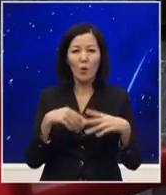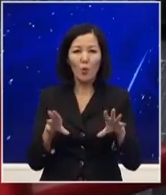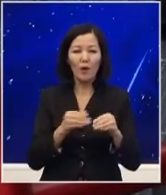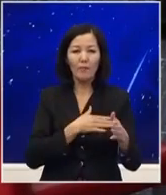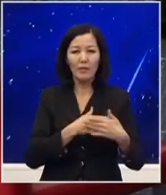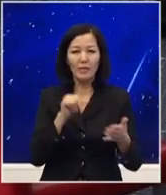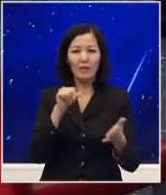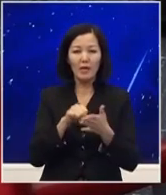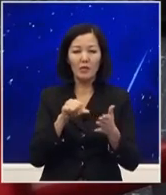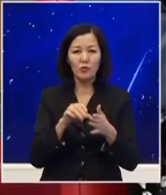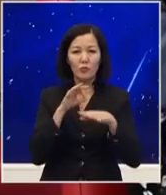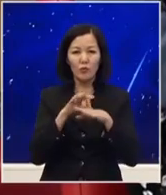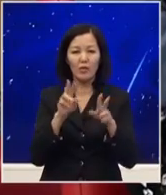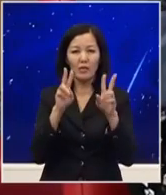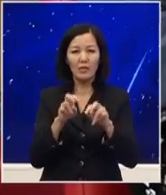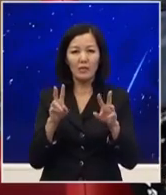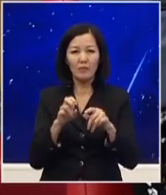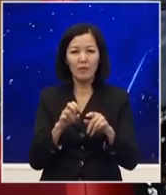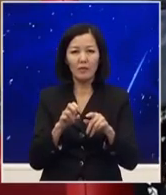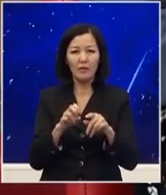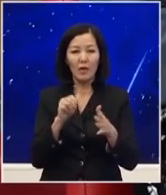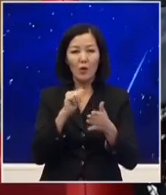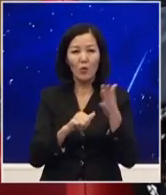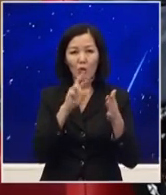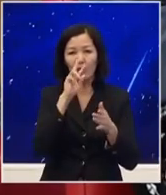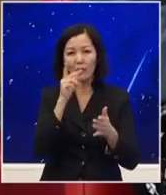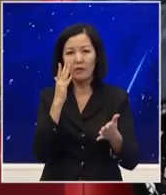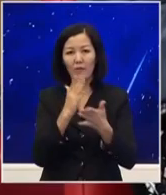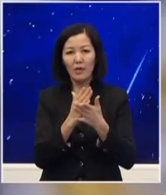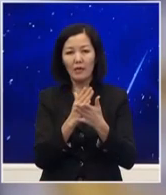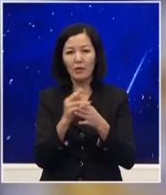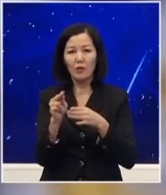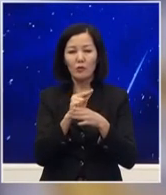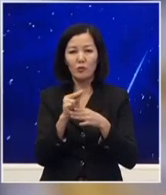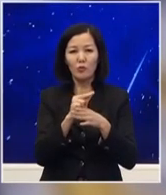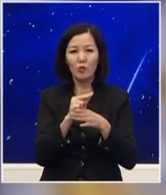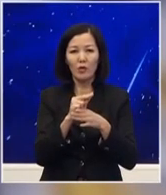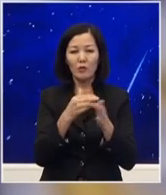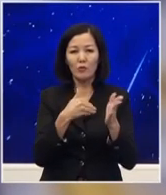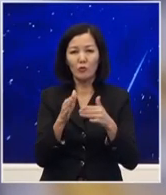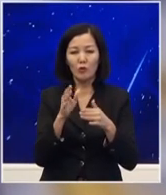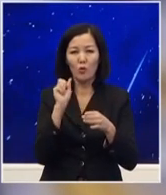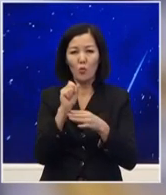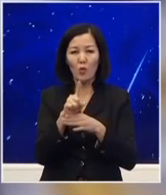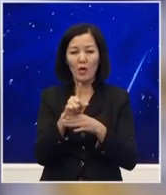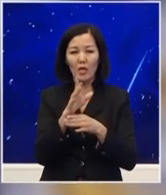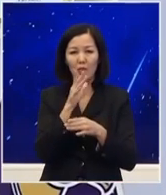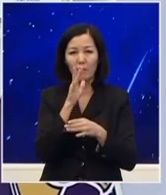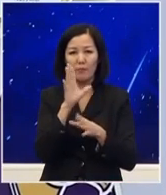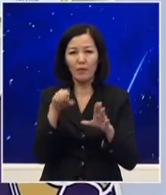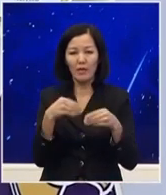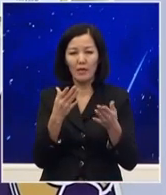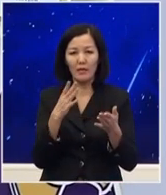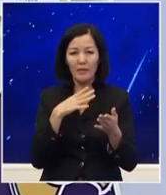қоғам белсенділерінің қатысуымен өткен. Тексеріс барысында бірқатар олқылықтар анықталыпты. Оларды түзетуге нұсқау берілді, мерзім